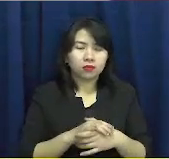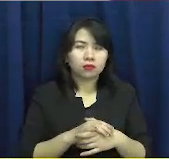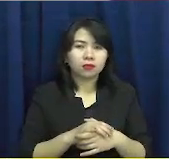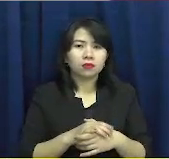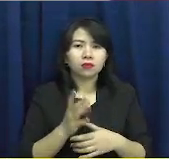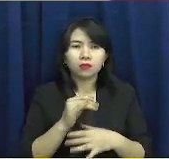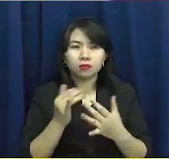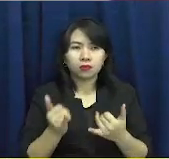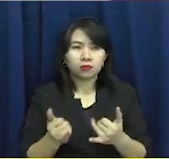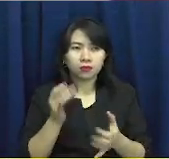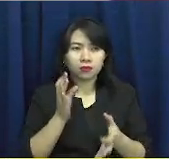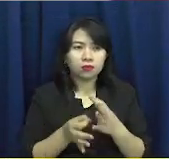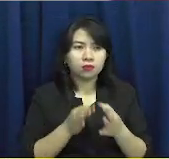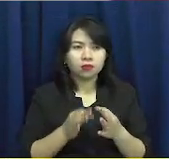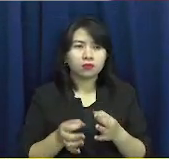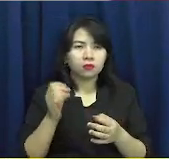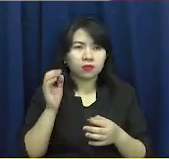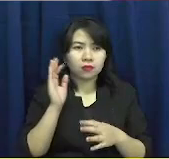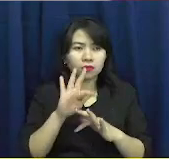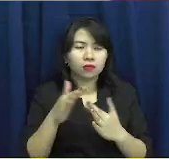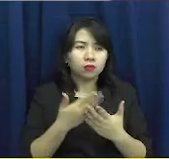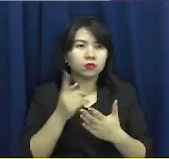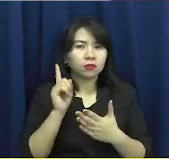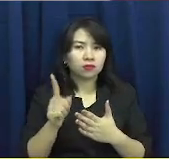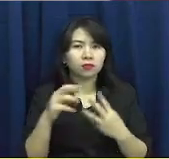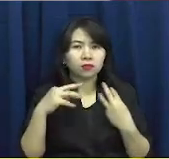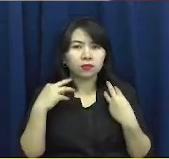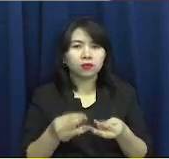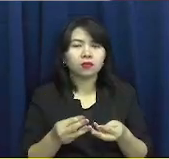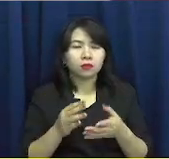and if they were all one member,